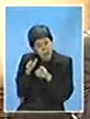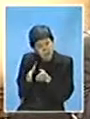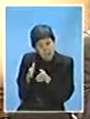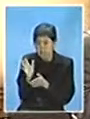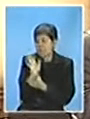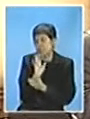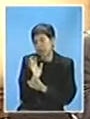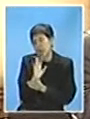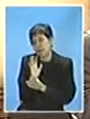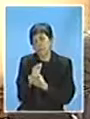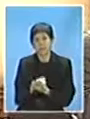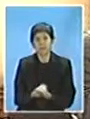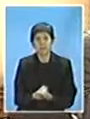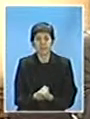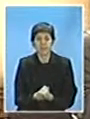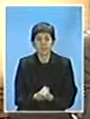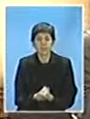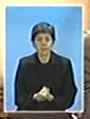นะครับ